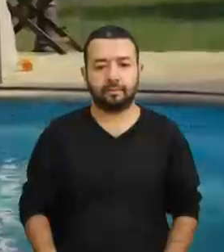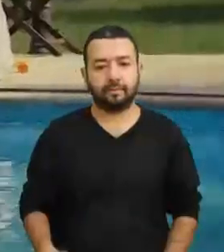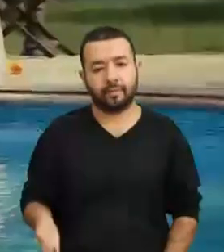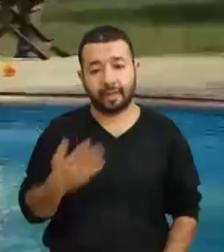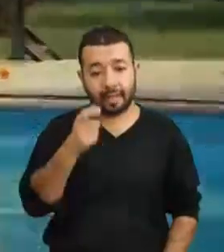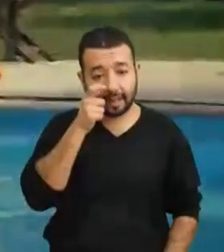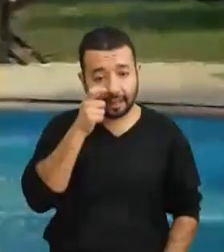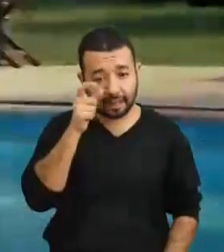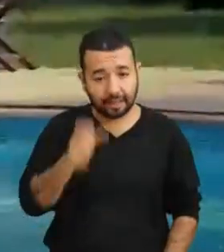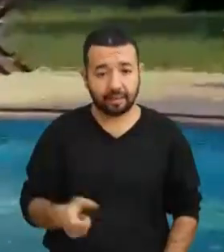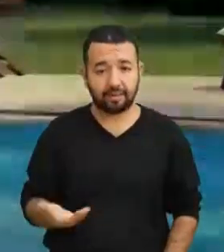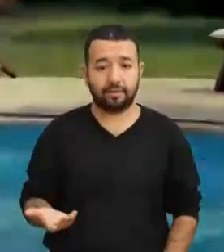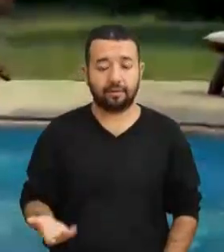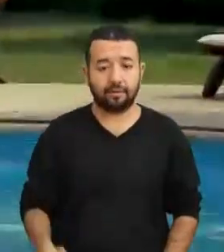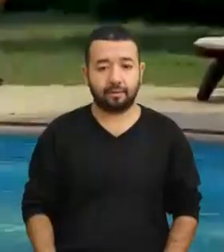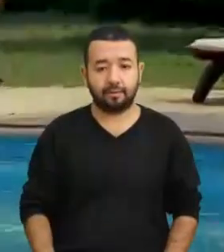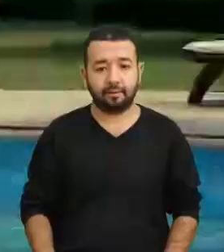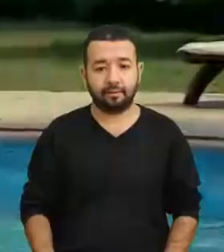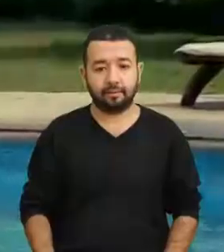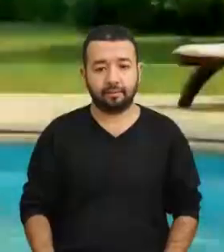Dikkat etsene yavrucuğum.